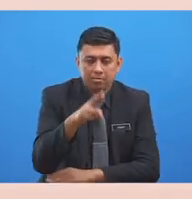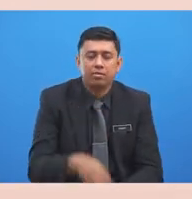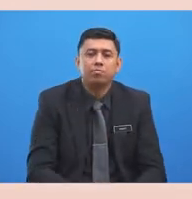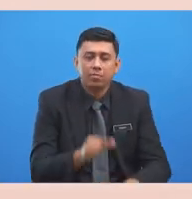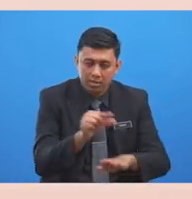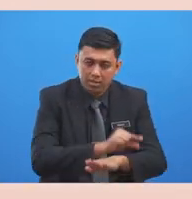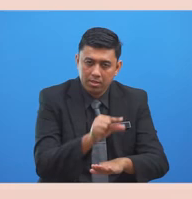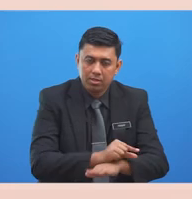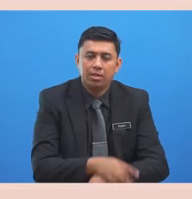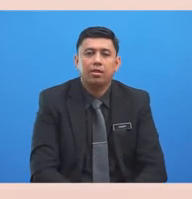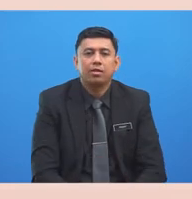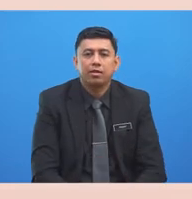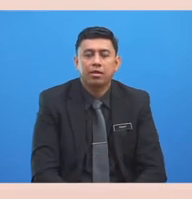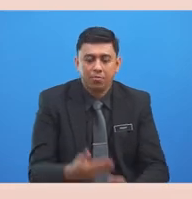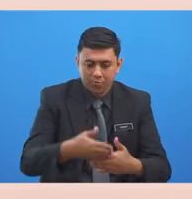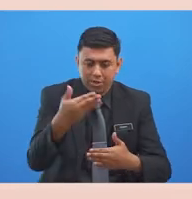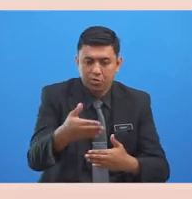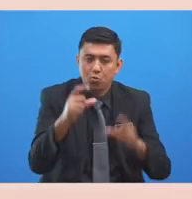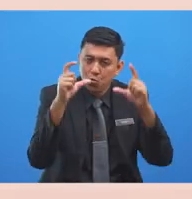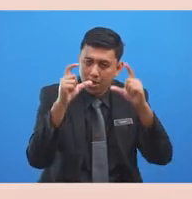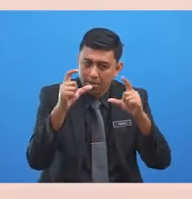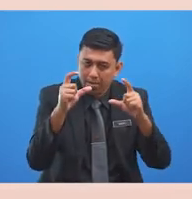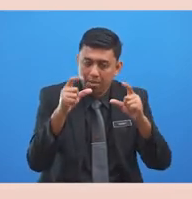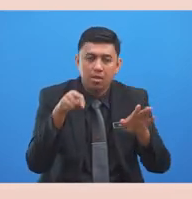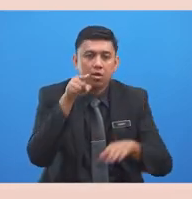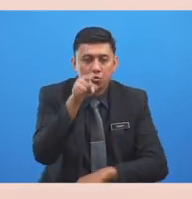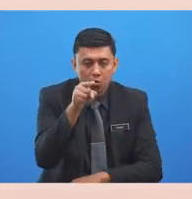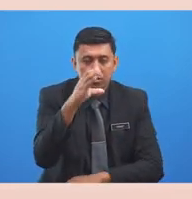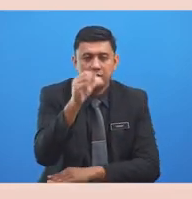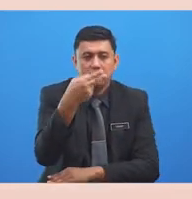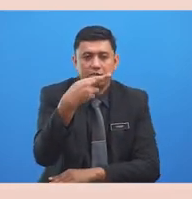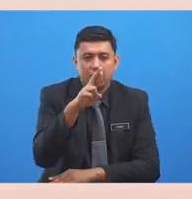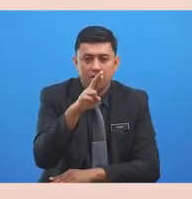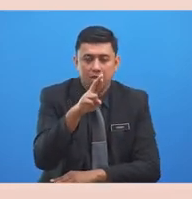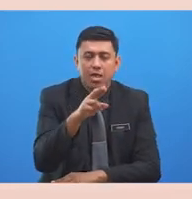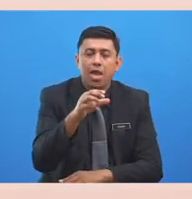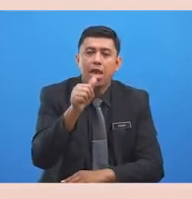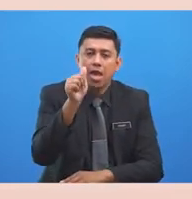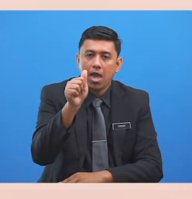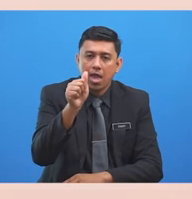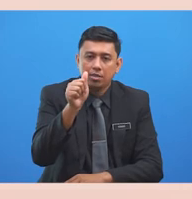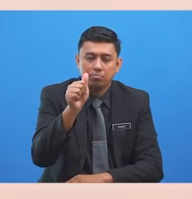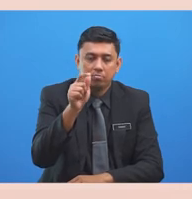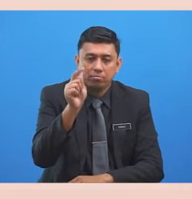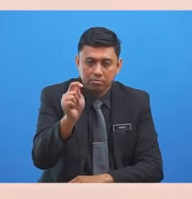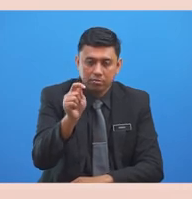menggunakan sinteks next kurungan dot char at kurungan